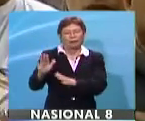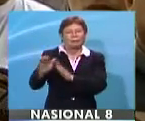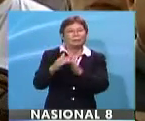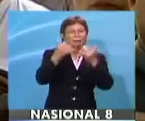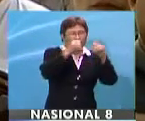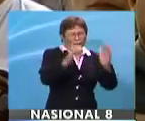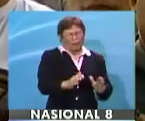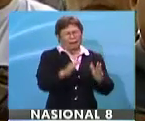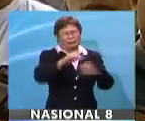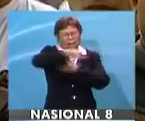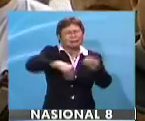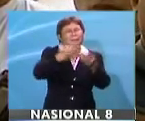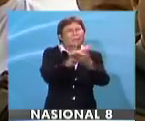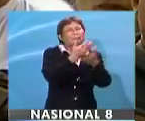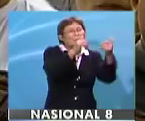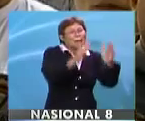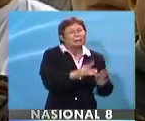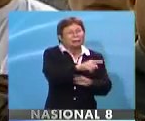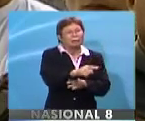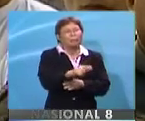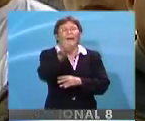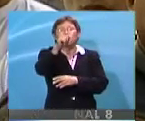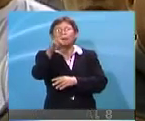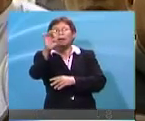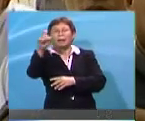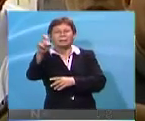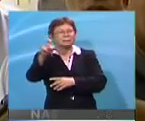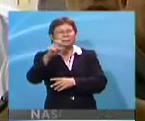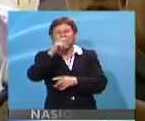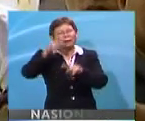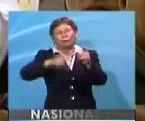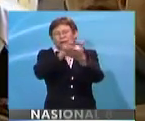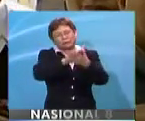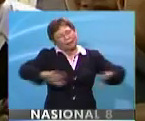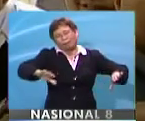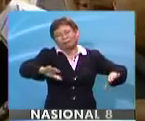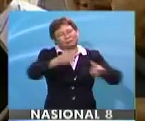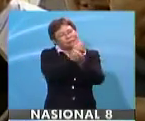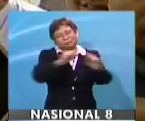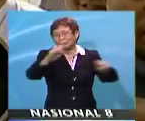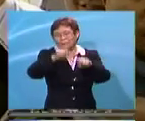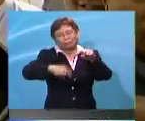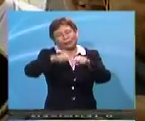mereka. Kalau bawa masuk Alex Ferguson pun, tidak akan dapat menyelamatkan mereka. Sebab